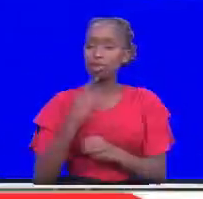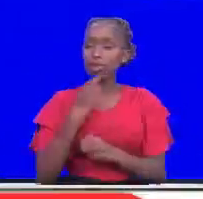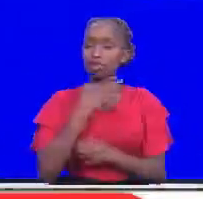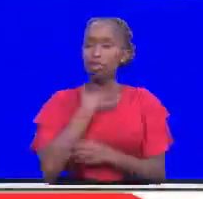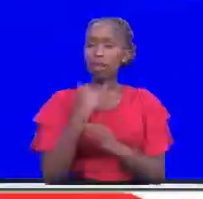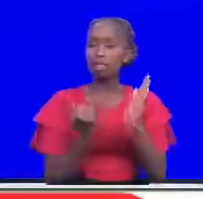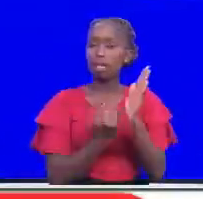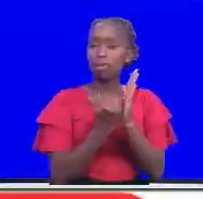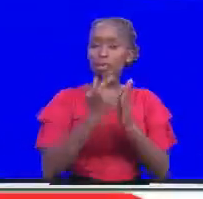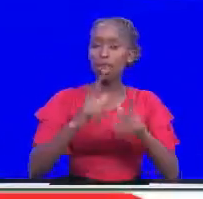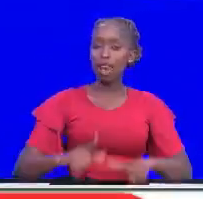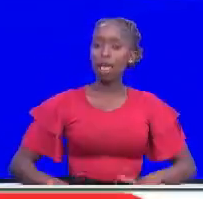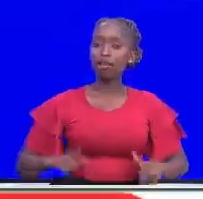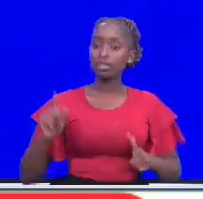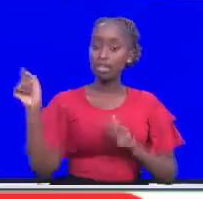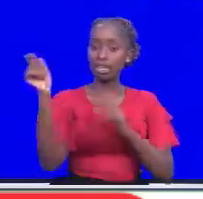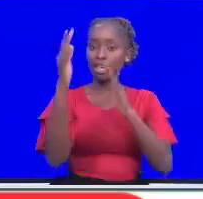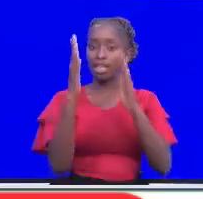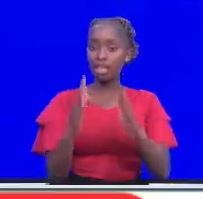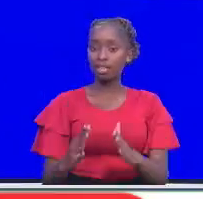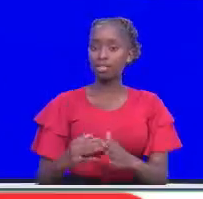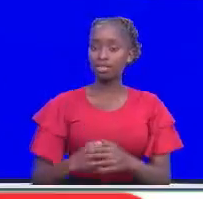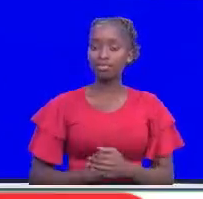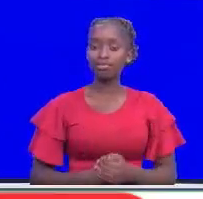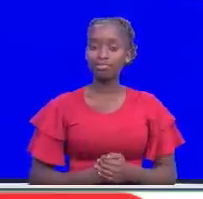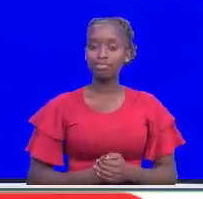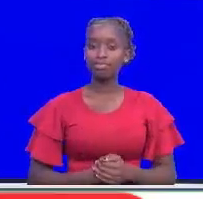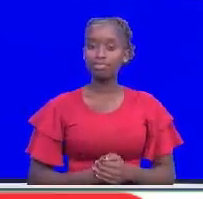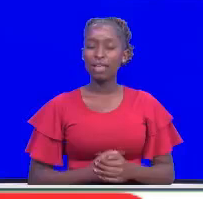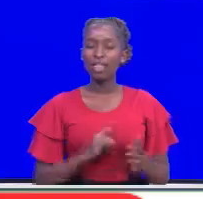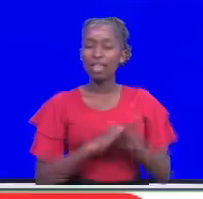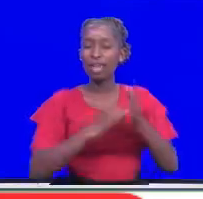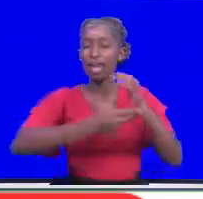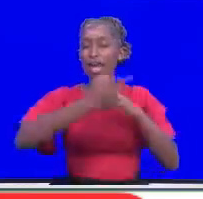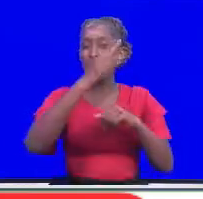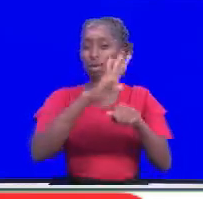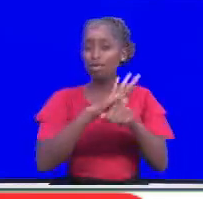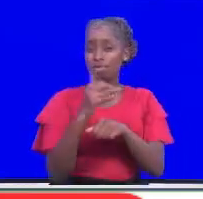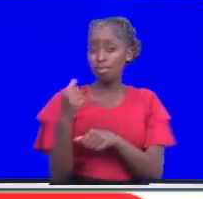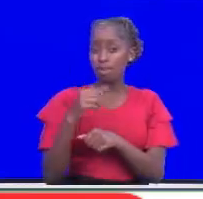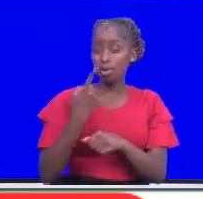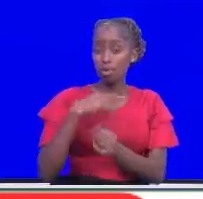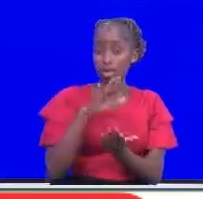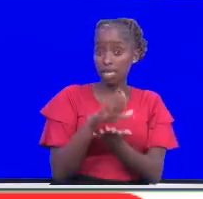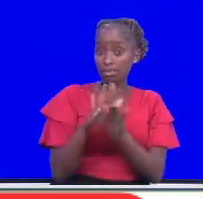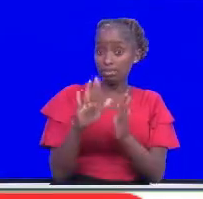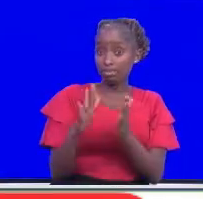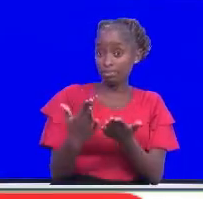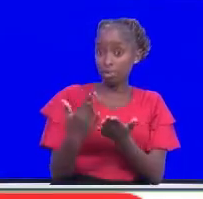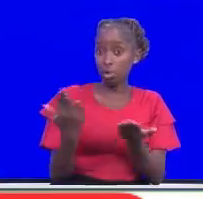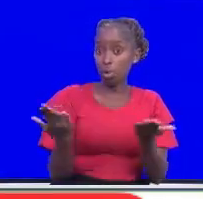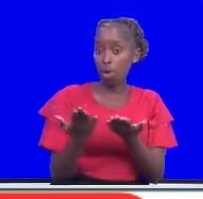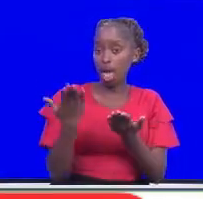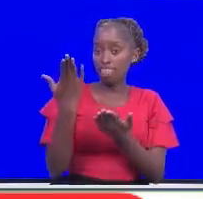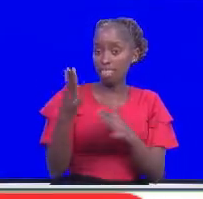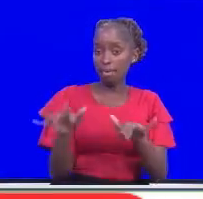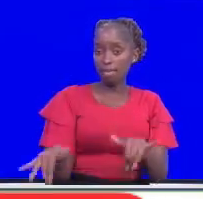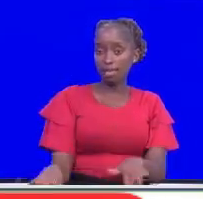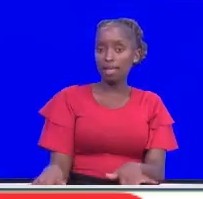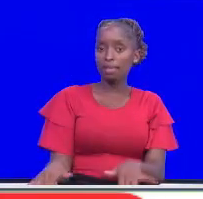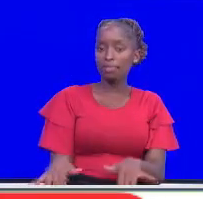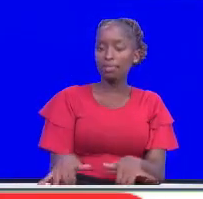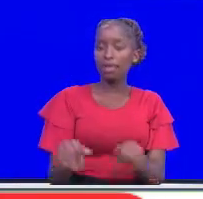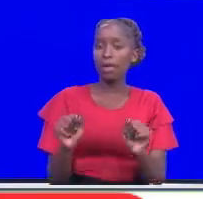of Kenyans. Ile pesa ya juu zaidi tumeweka kwenye Wakenya wako. Kwenye Wakenya wako. Labor